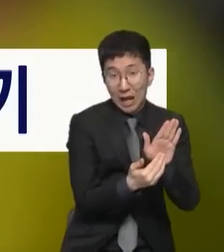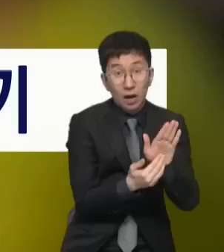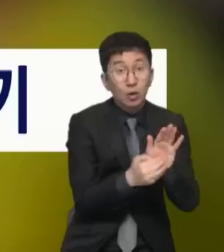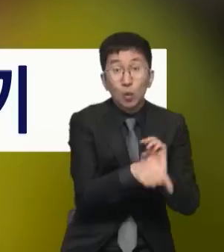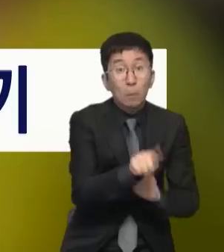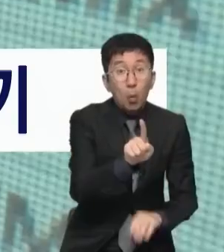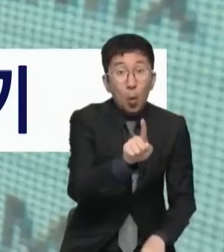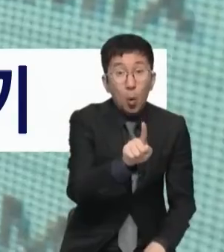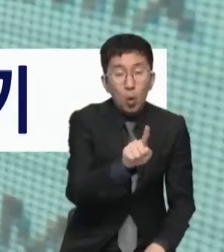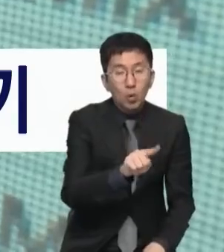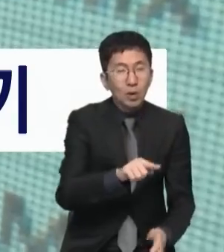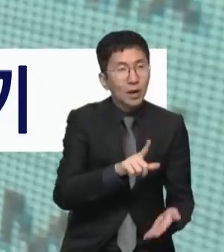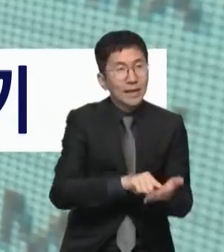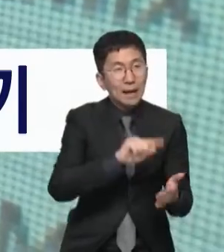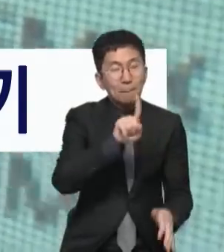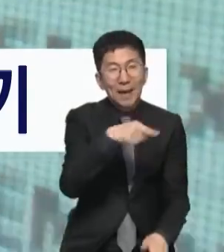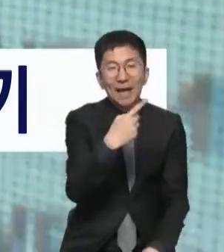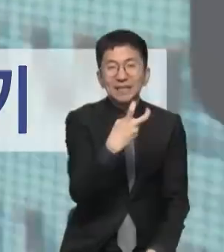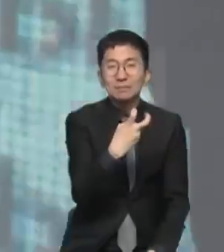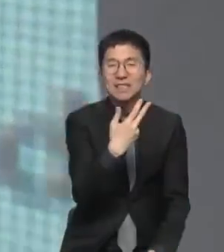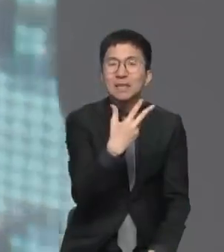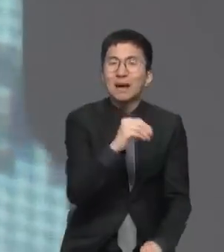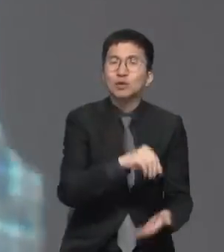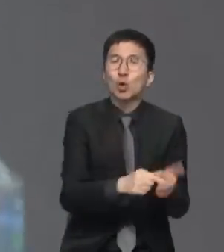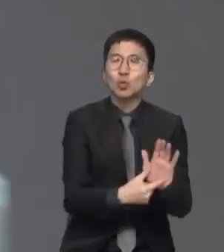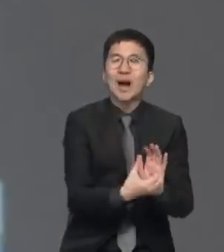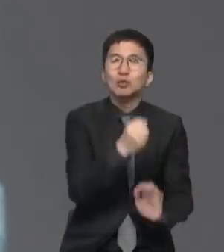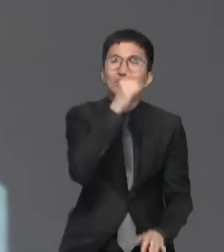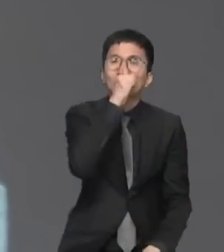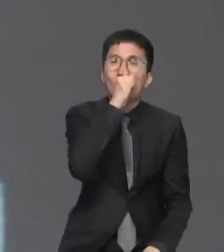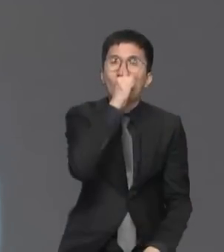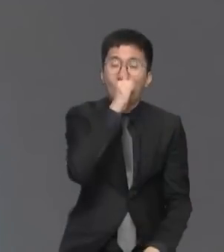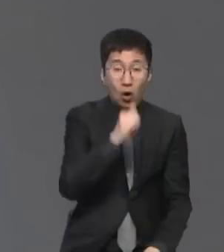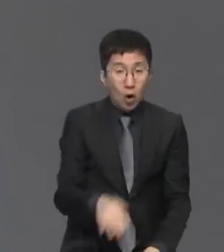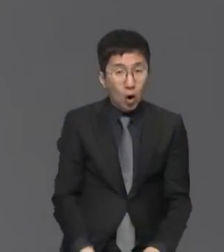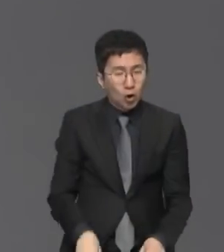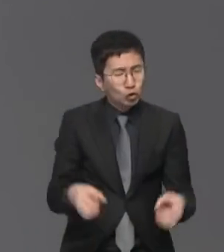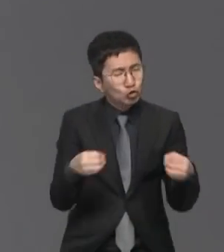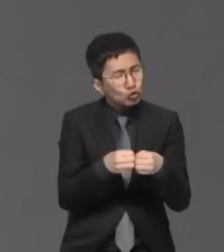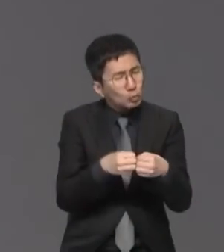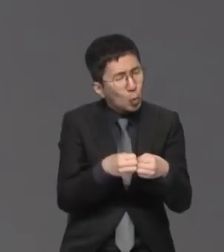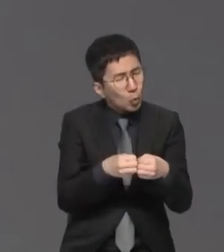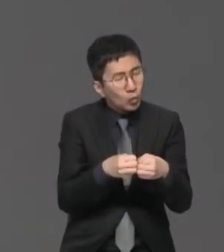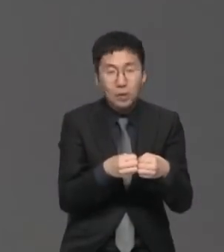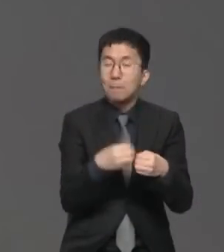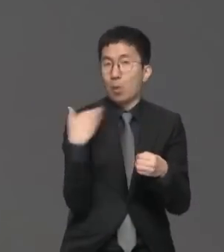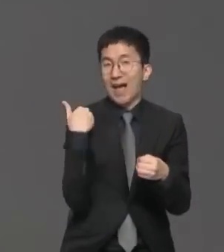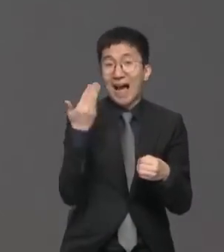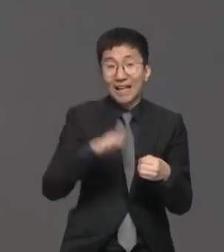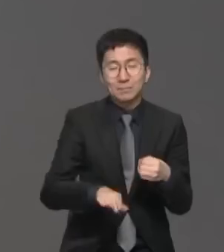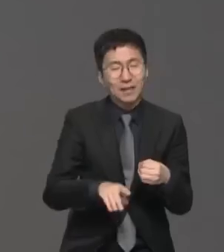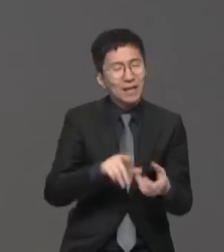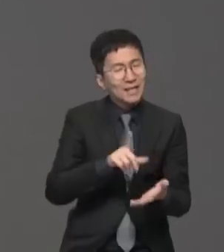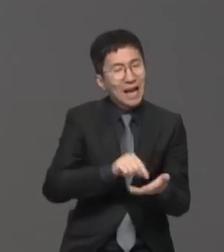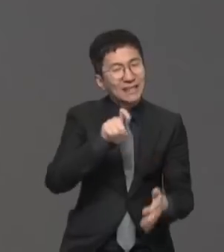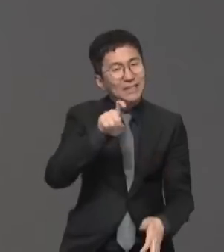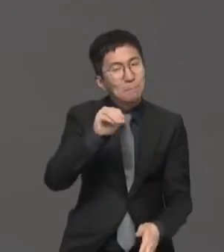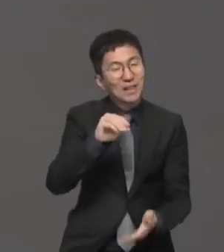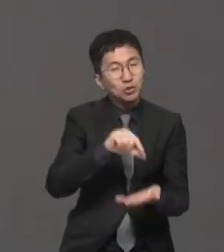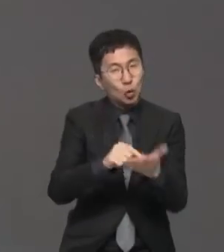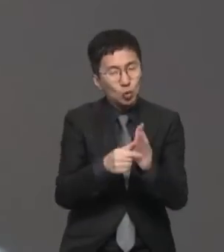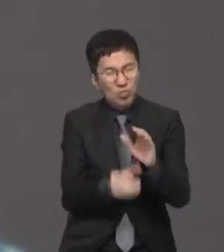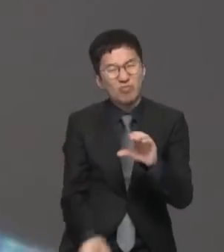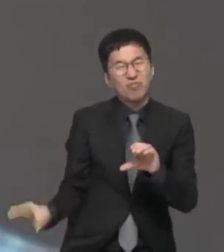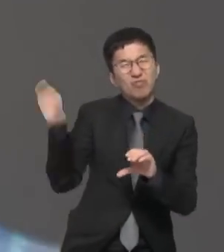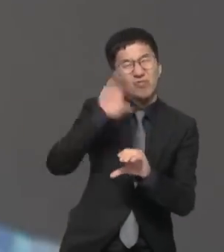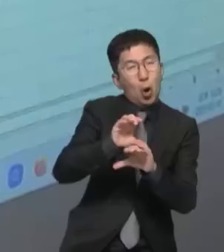위믹스는 최대 127만 개 정도로 알려졌는데 중복 집계 가능성을 배제할 순 없지만 10만 개 가까운 위믹스가 더해질